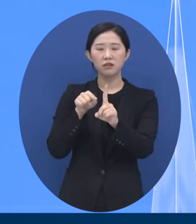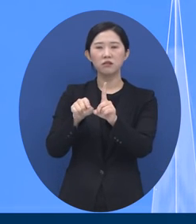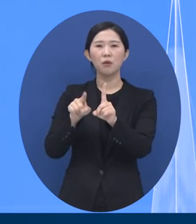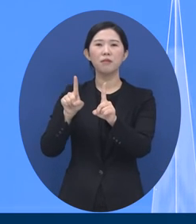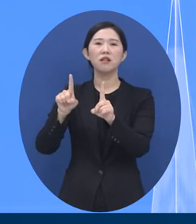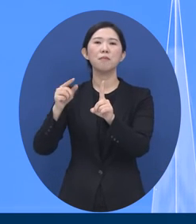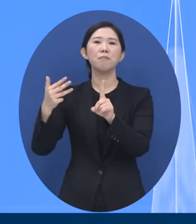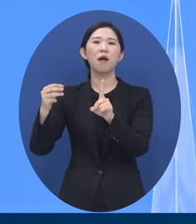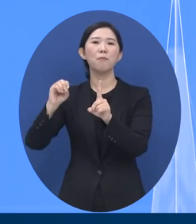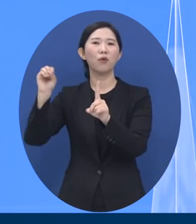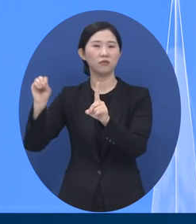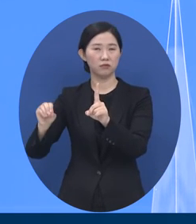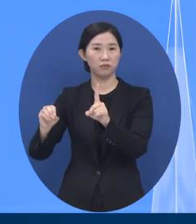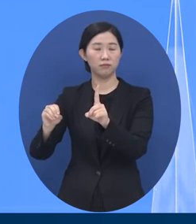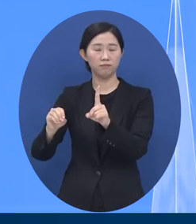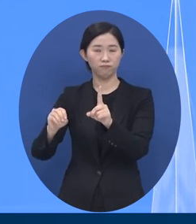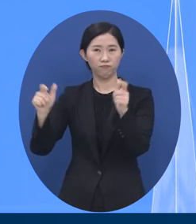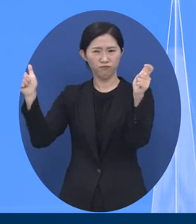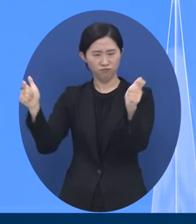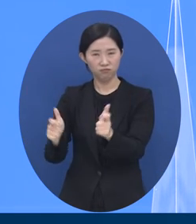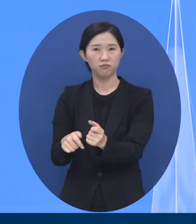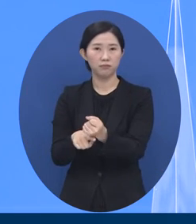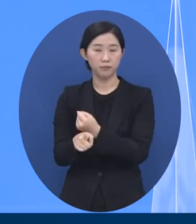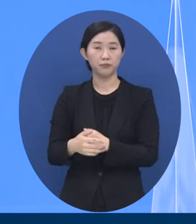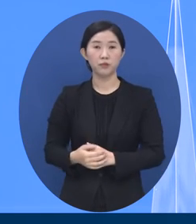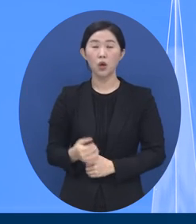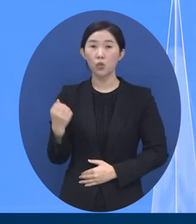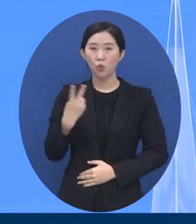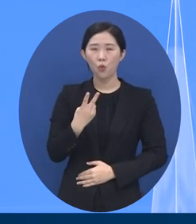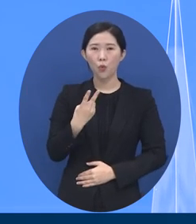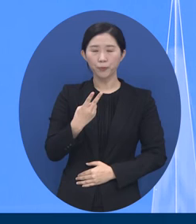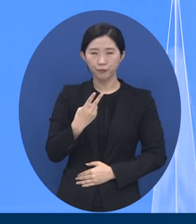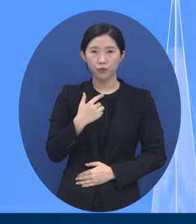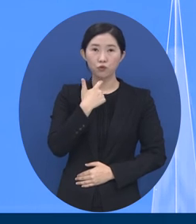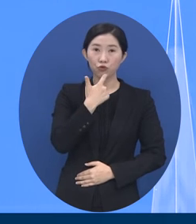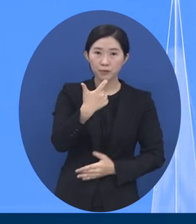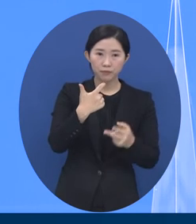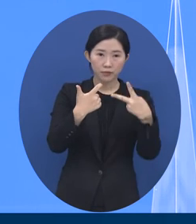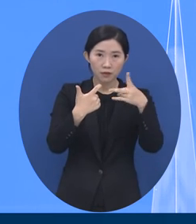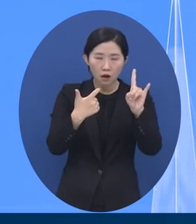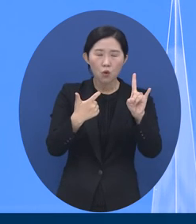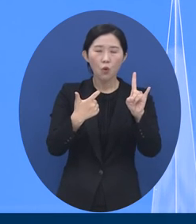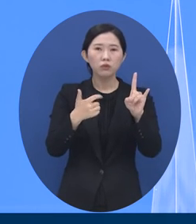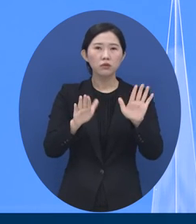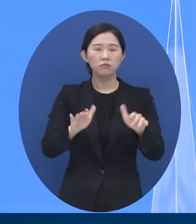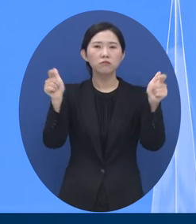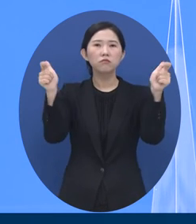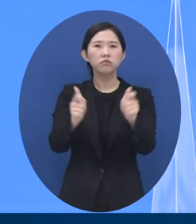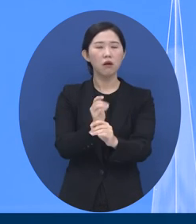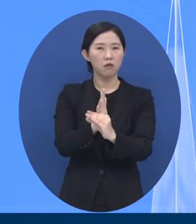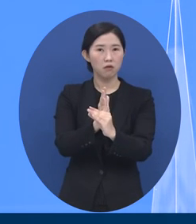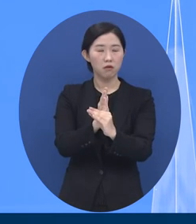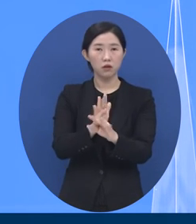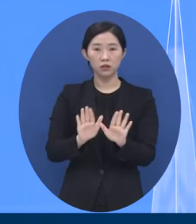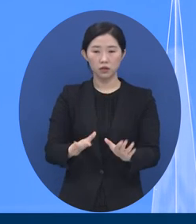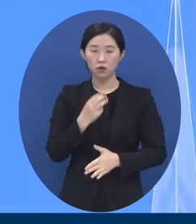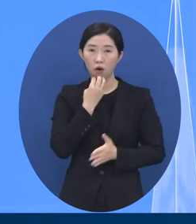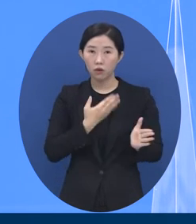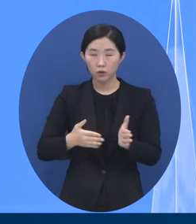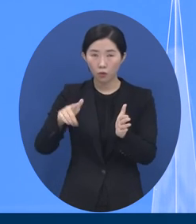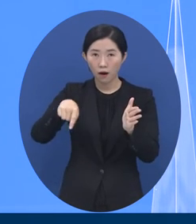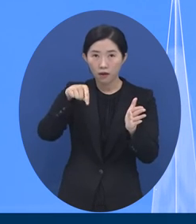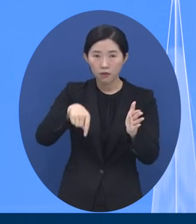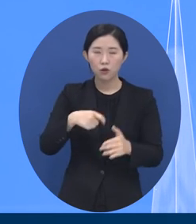1.18%였습니다. 그 아래 연령층에서도 시간차를 두고 비슷한 현상이 나타납니다. 도내 감염자